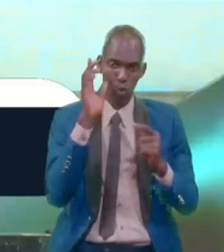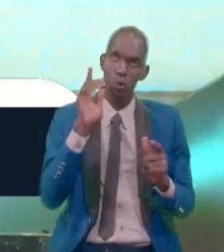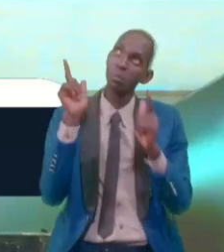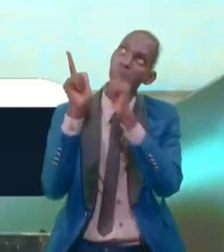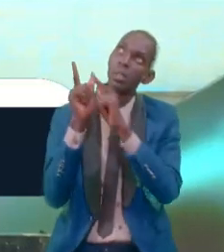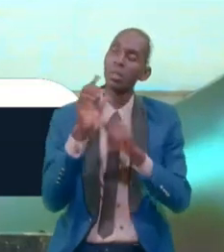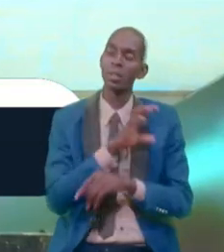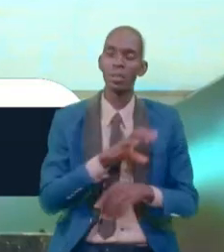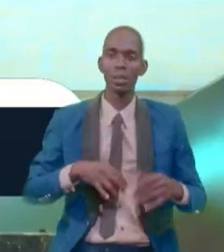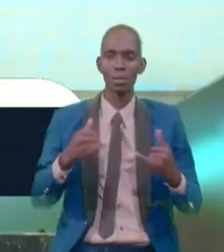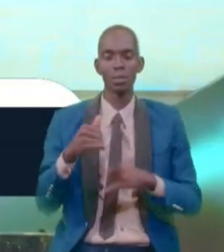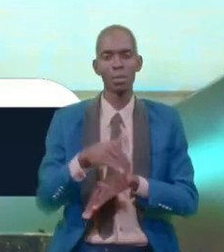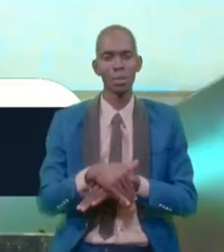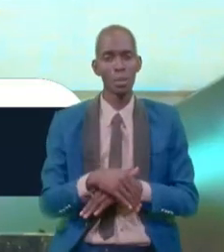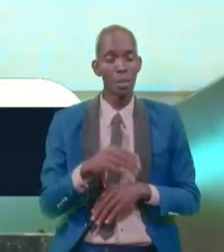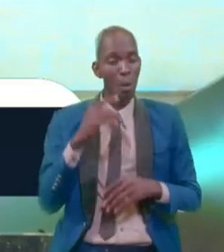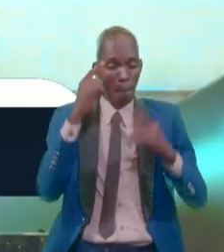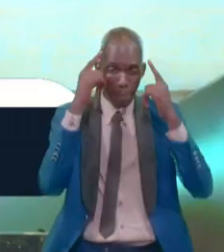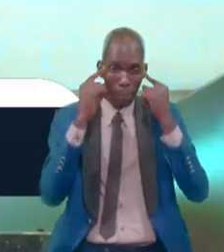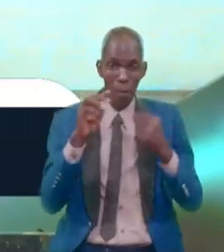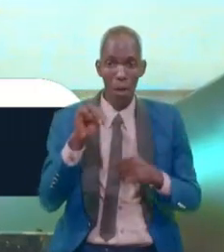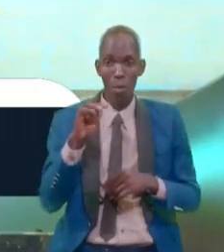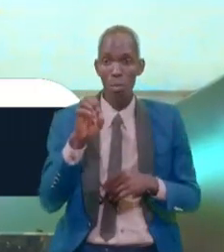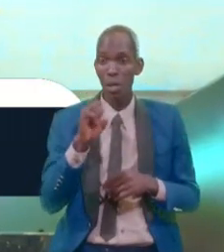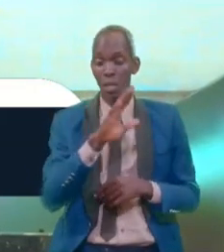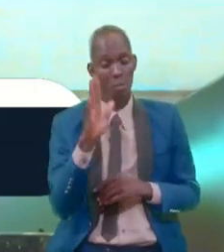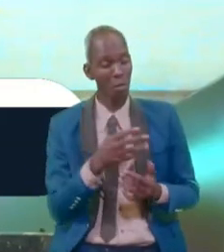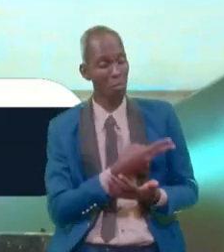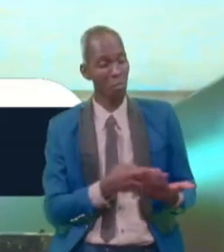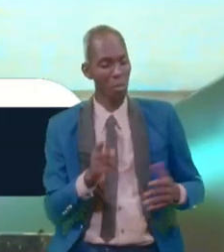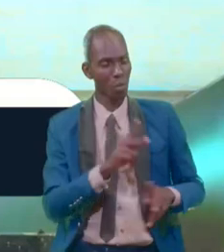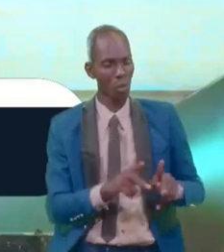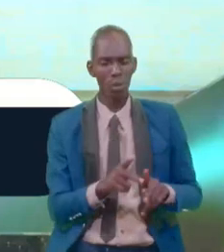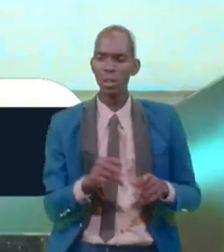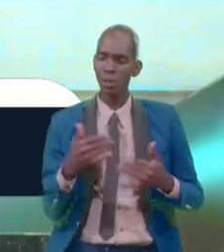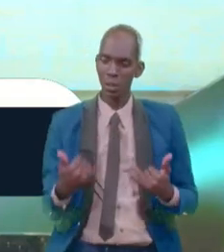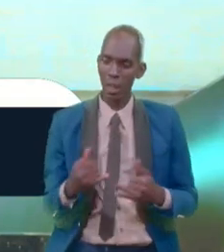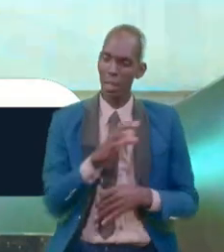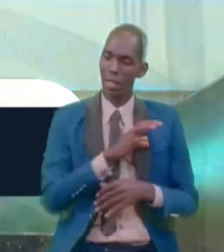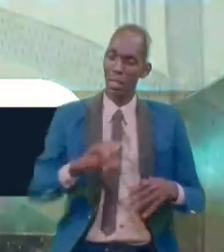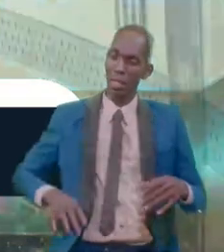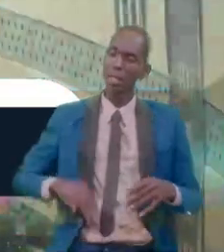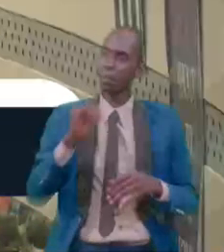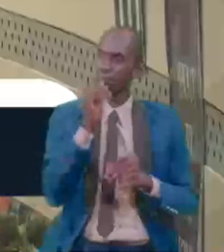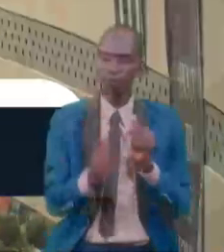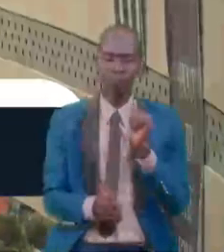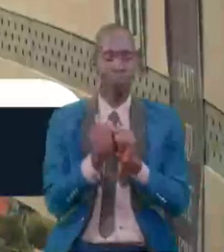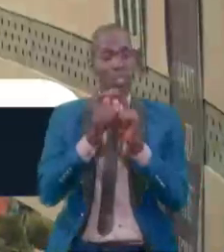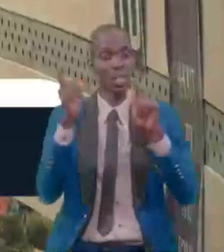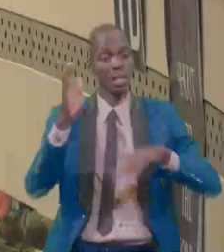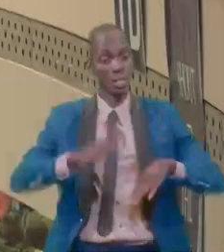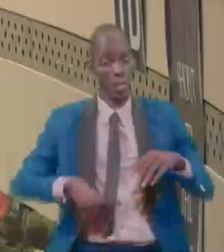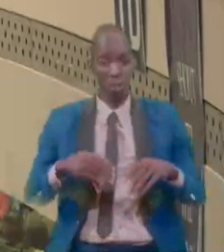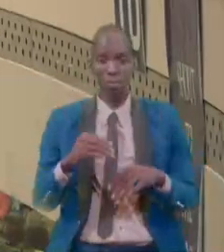soir. Et Moïse ne les a pas déçus. Christ est plus grand que Moïse. Il ne vous décevra pas ce